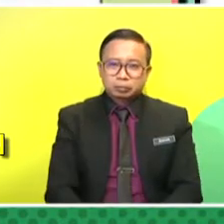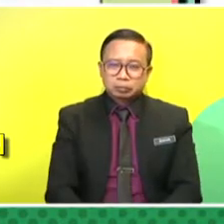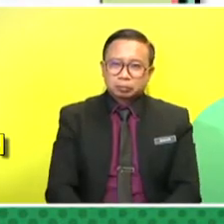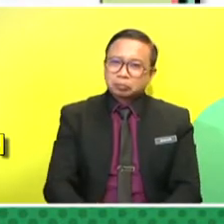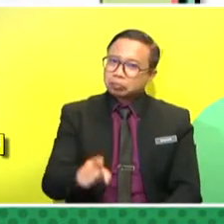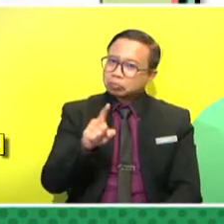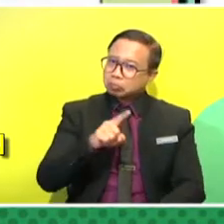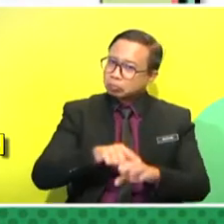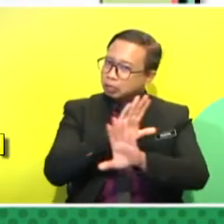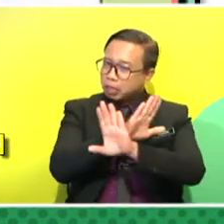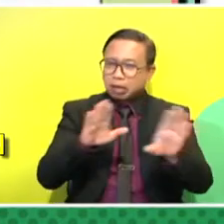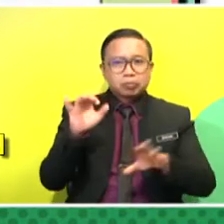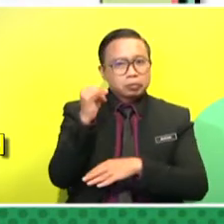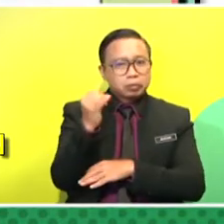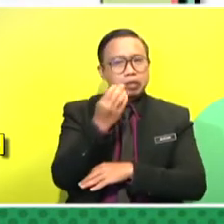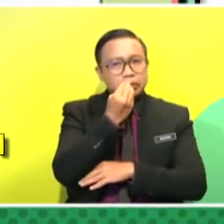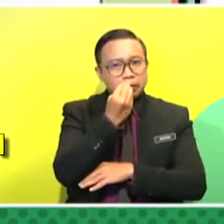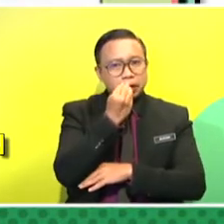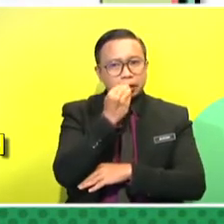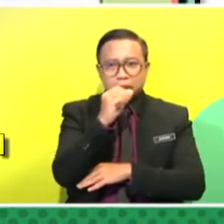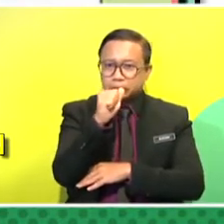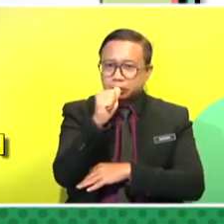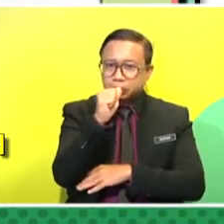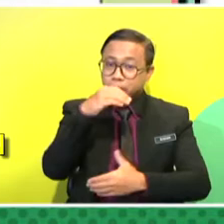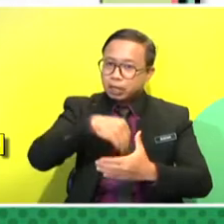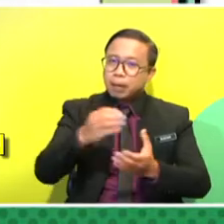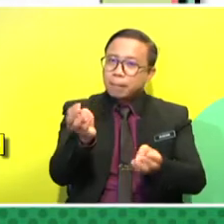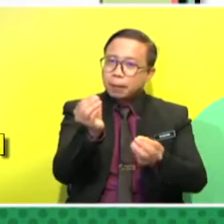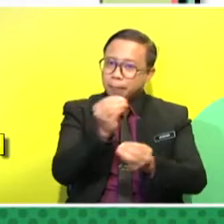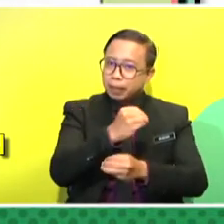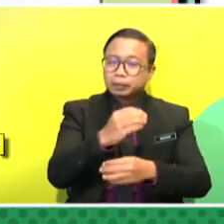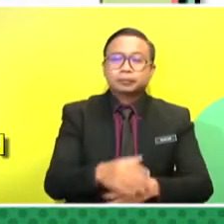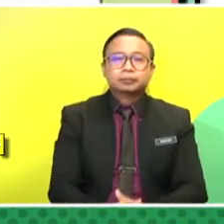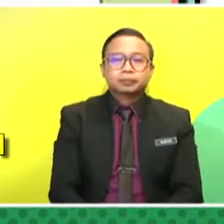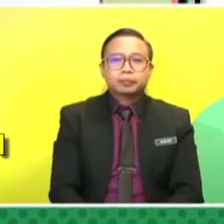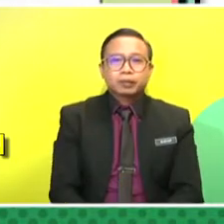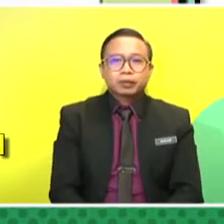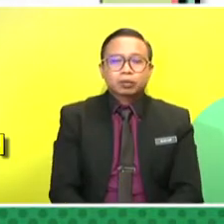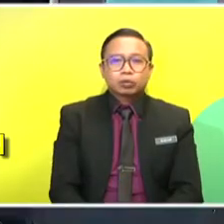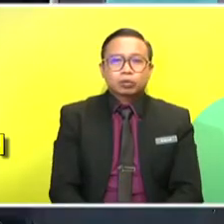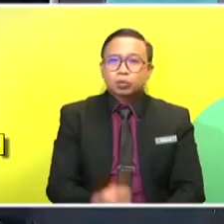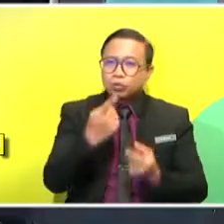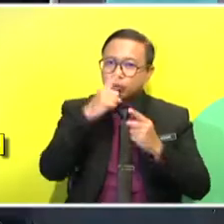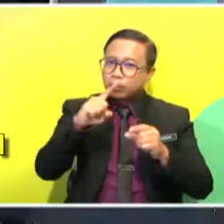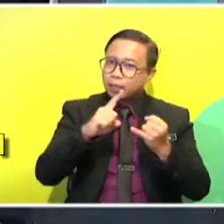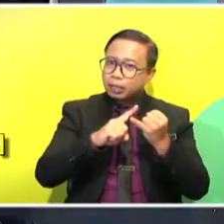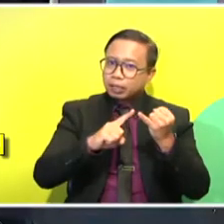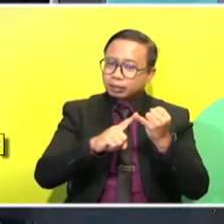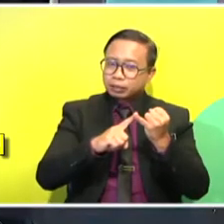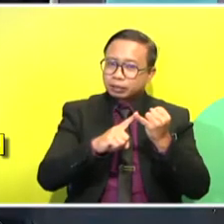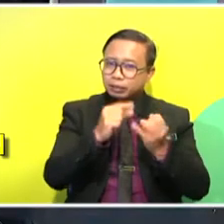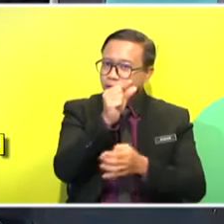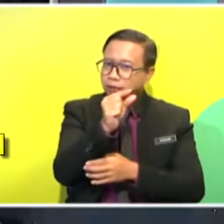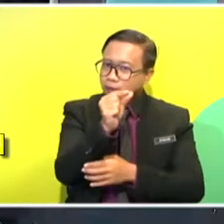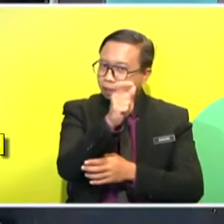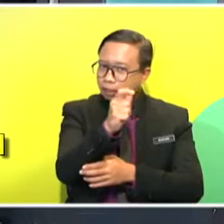makan atau minum di dalam makmal komputer, cikgu. Ya, benar. Jadi saya akan padankan jawapannya dilarang